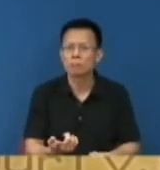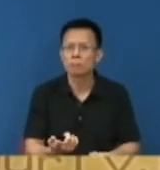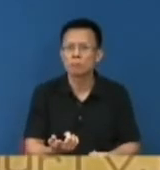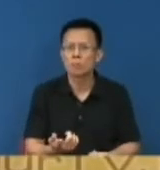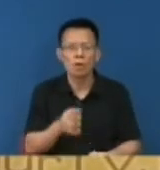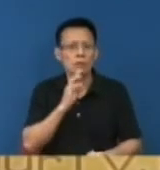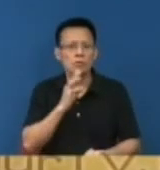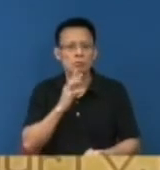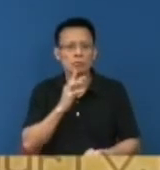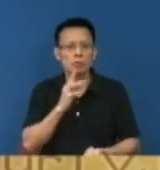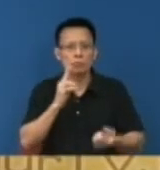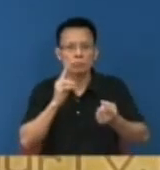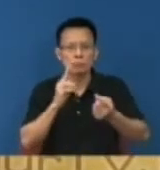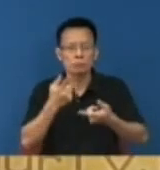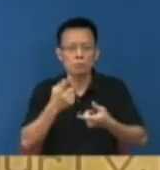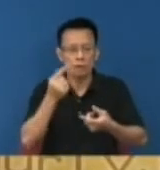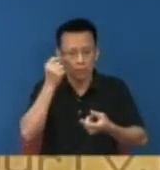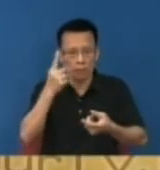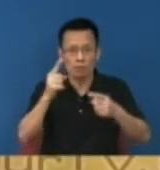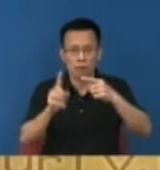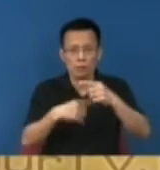萬一如果通過了，你有什麼方法呢？